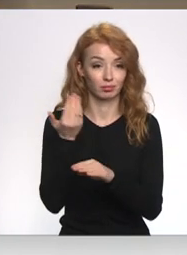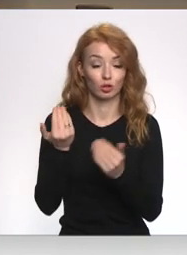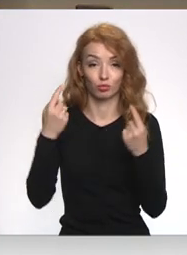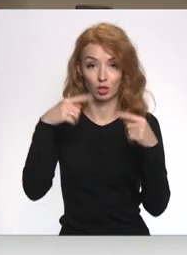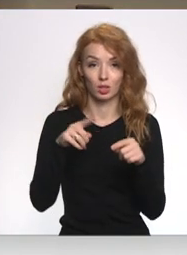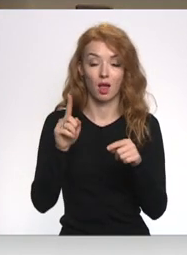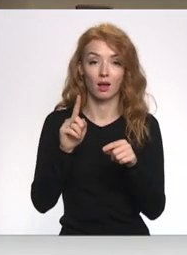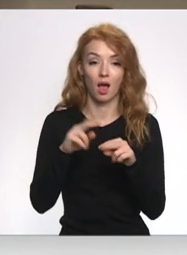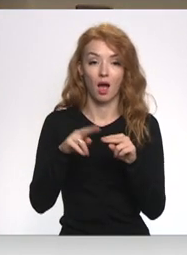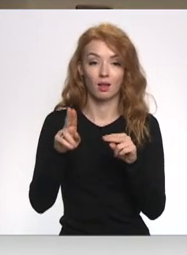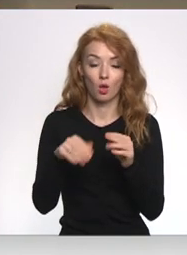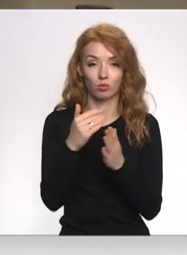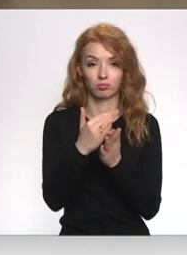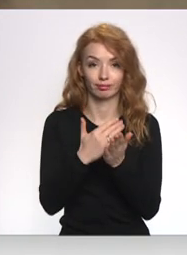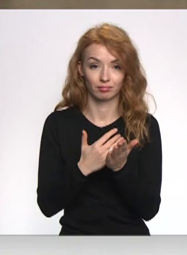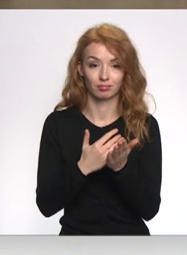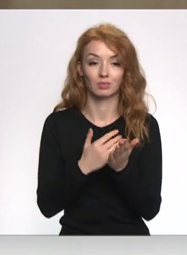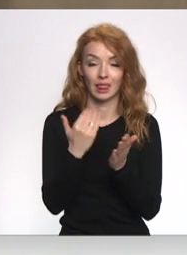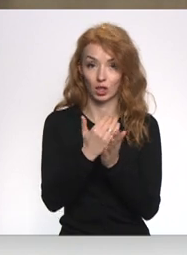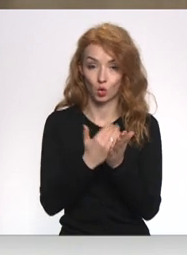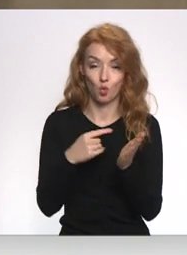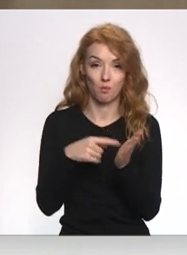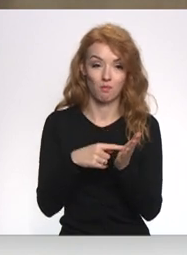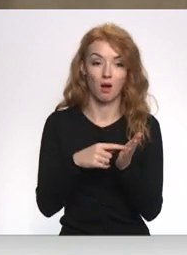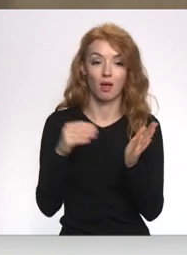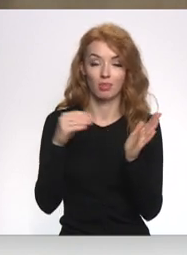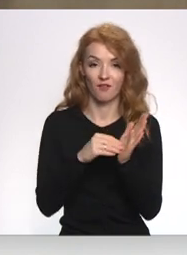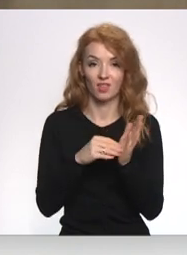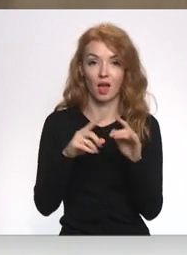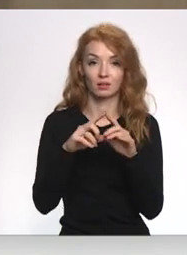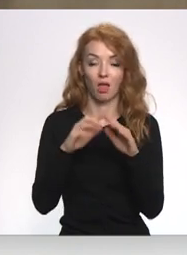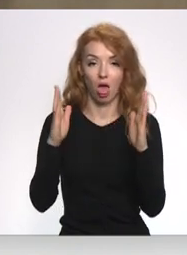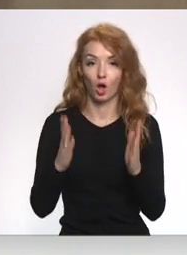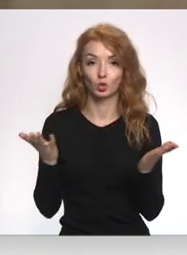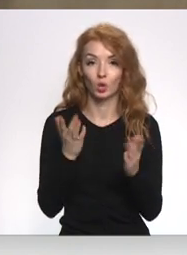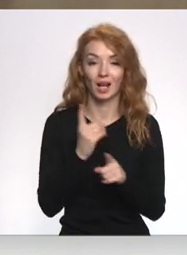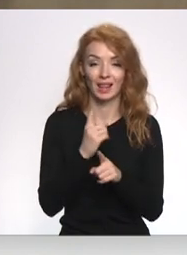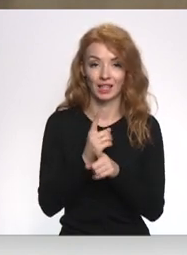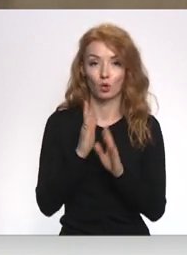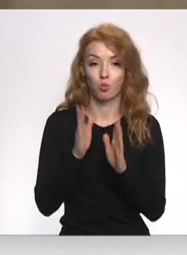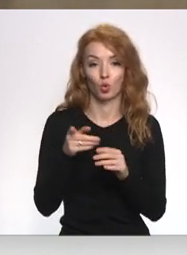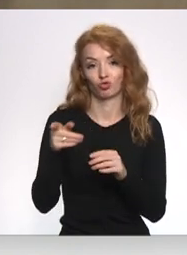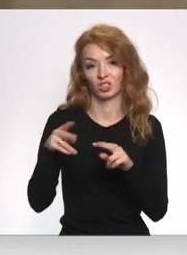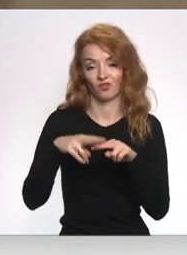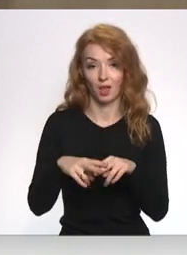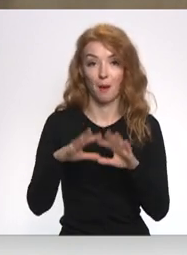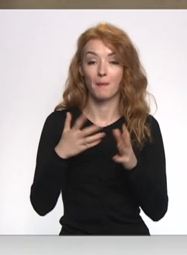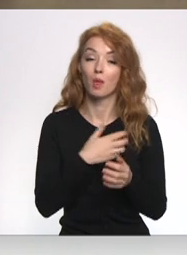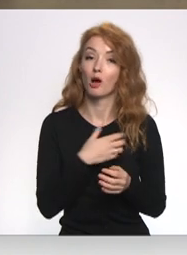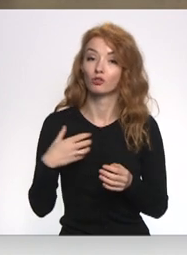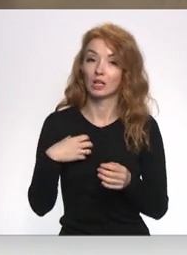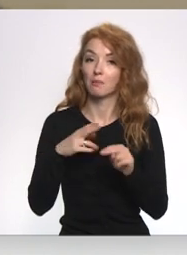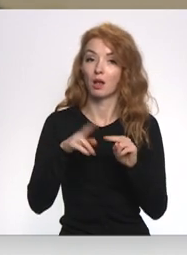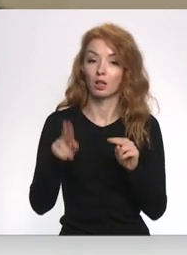spēkā esošajā azartspēļu un izložu likumā ir definētas ēkas, kurās nedrīkst organizēt azartspēles, bet pašvaldības